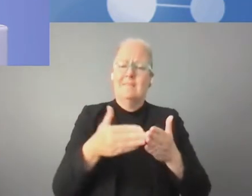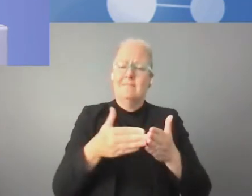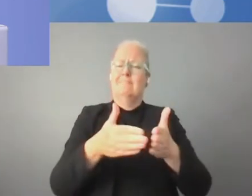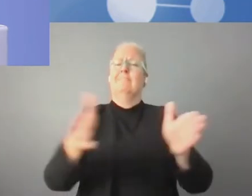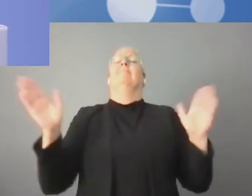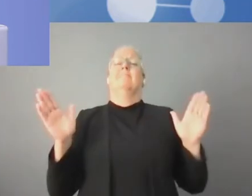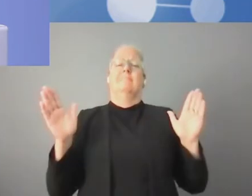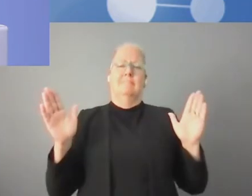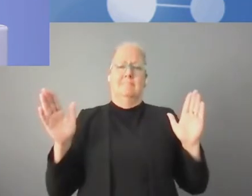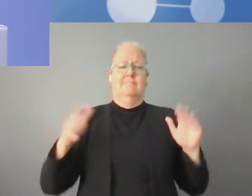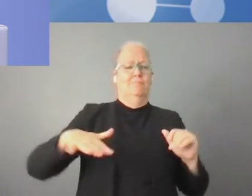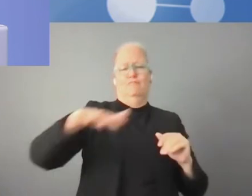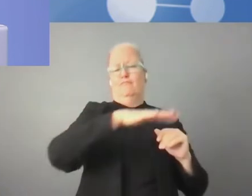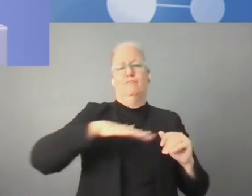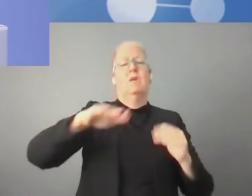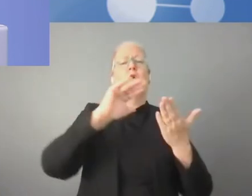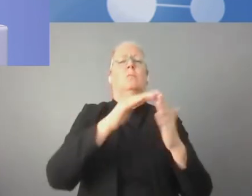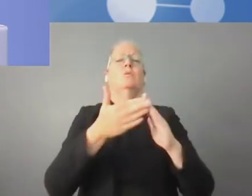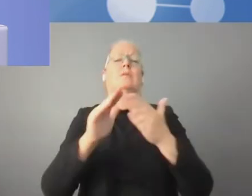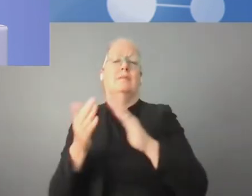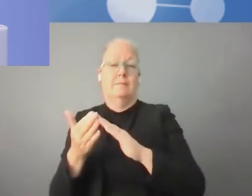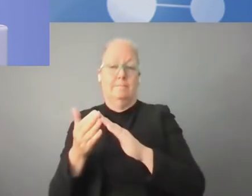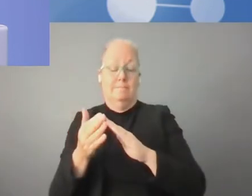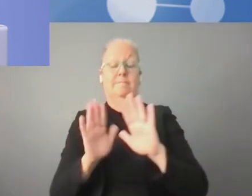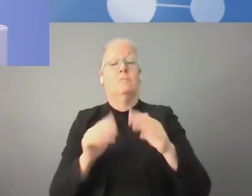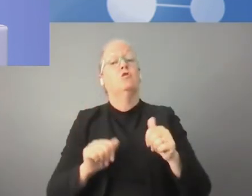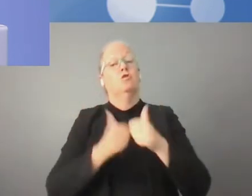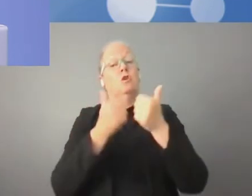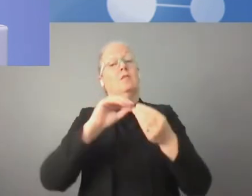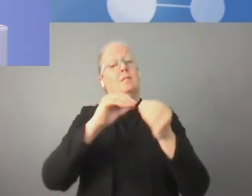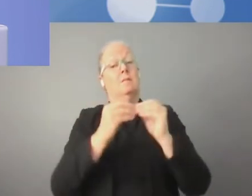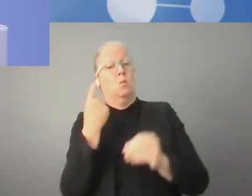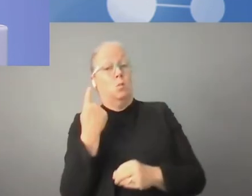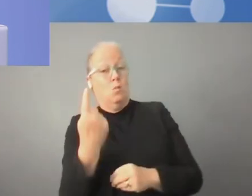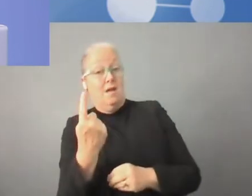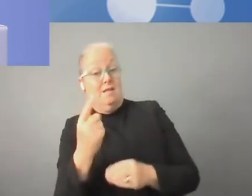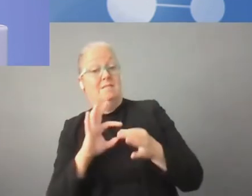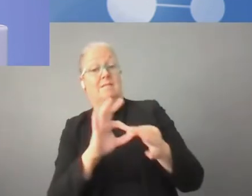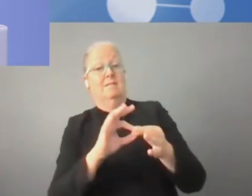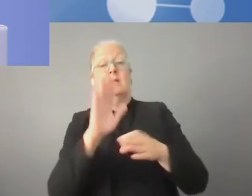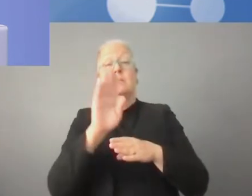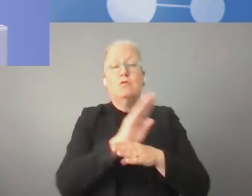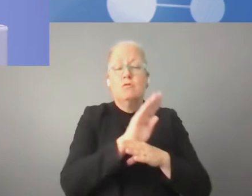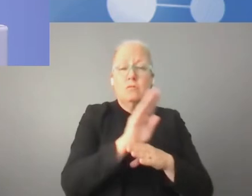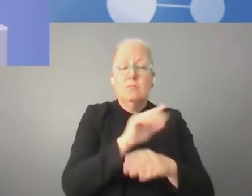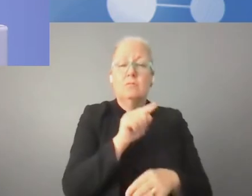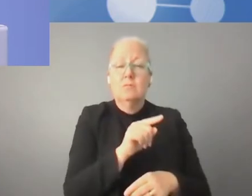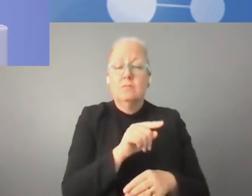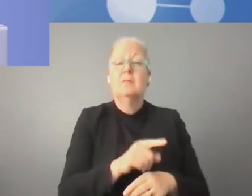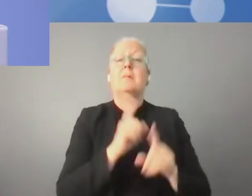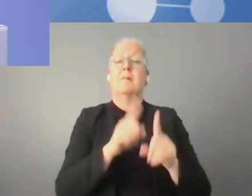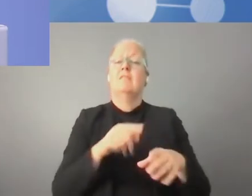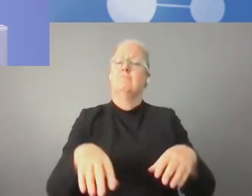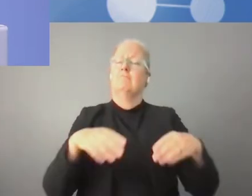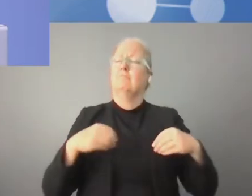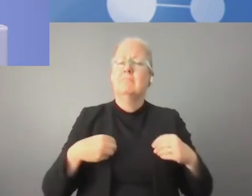当中这些数字发展并不是一个空虚的，它是一个在具